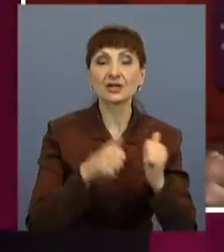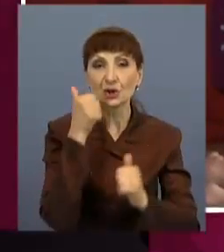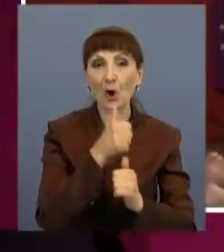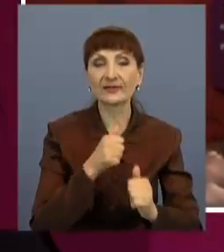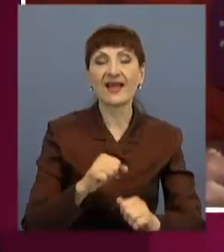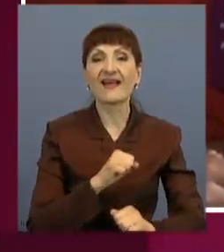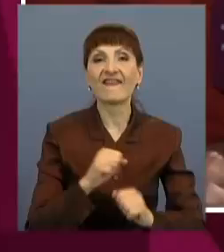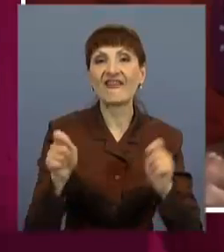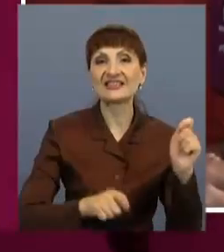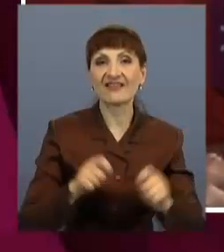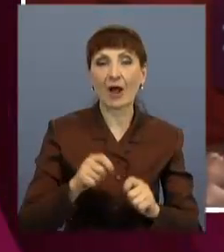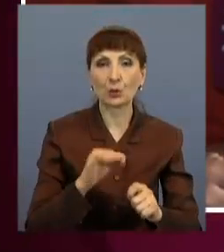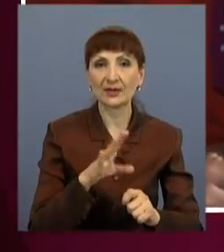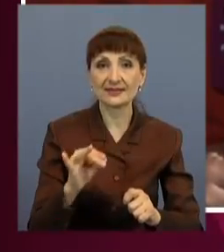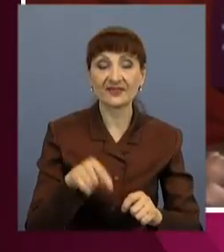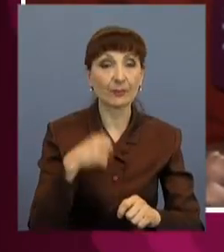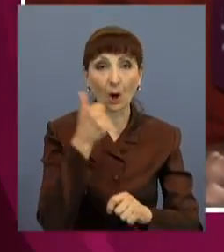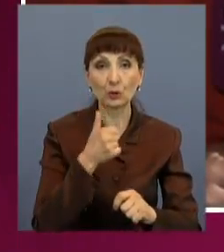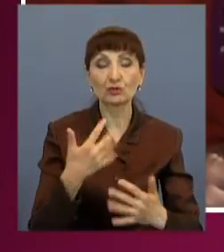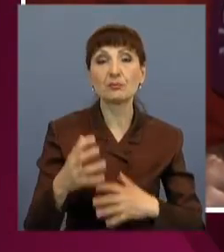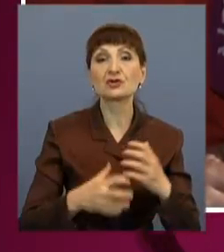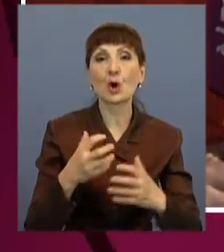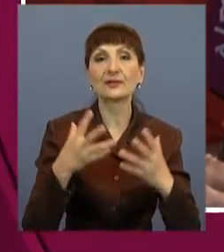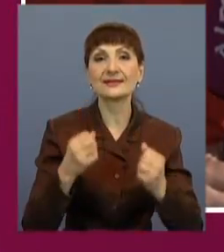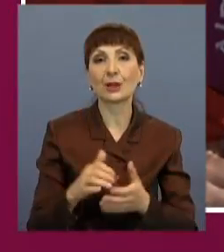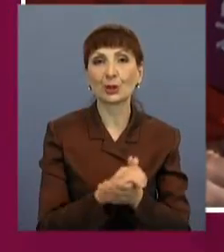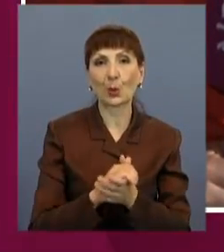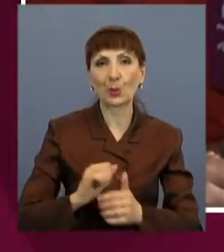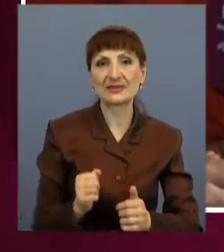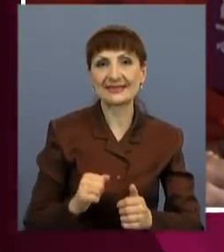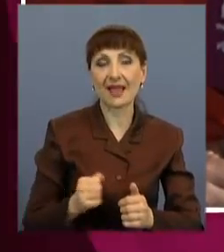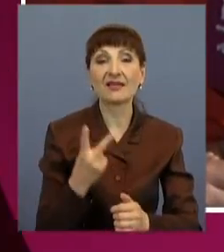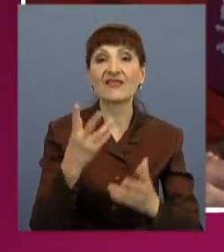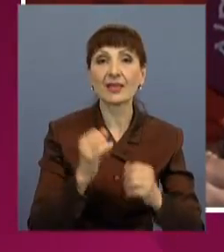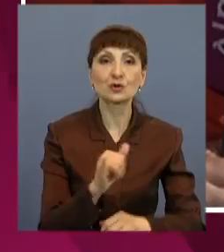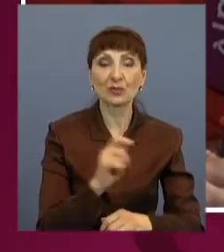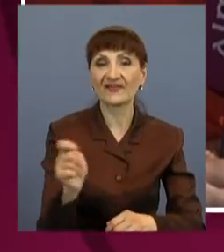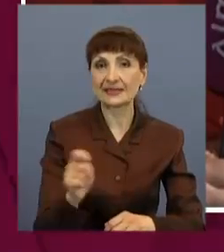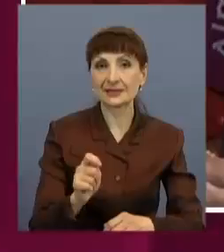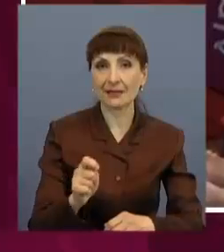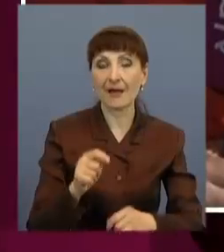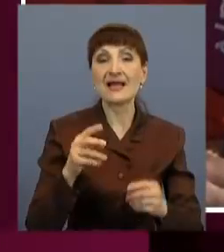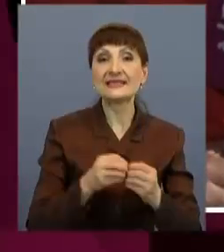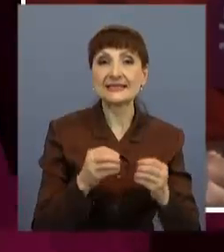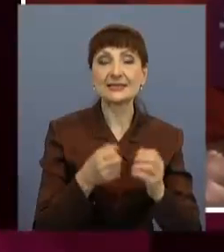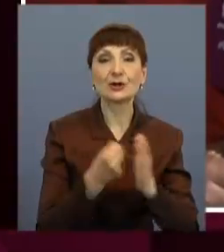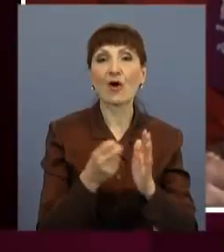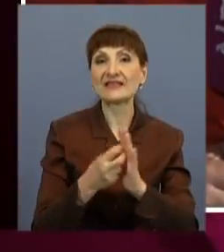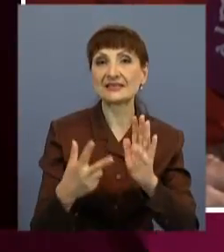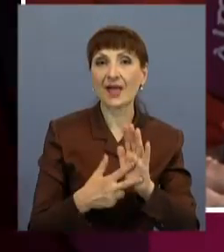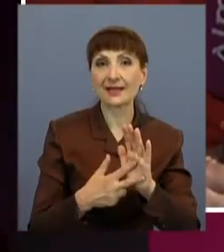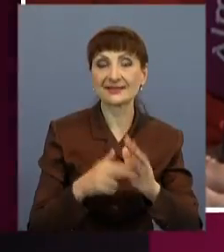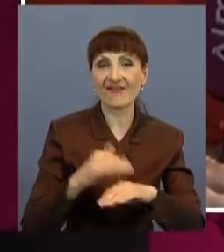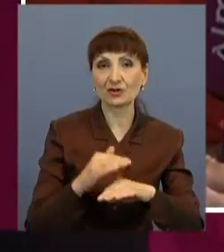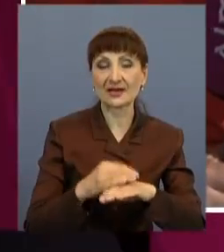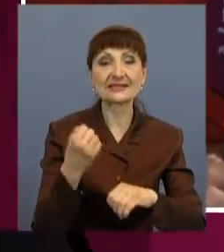фестиваль Unity. В этом году мероприятие отмечает Международный день друзей. 2 дня – в субботу и воскресенье с 10 до 18